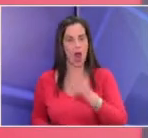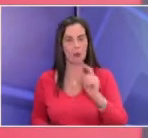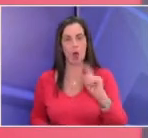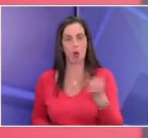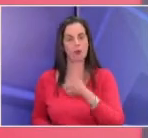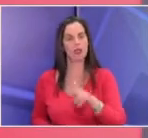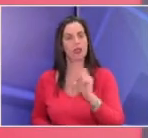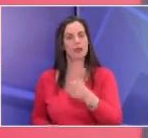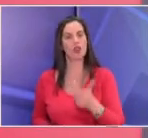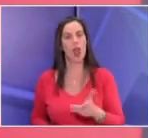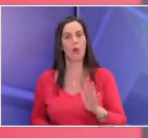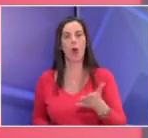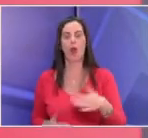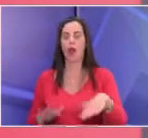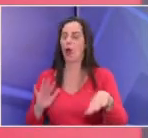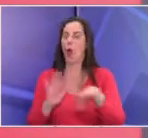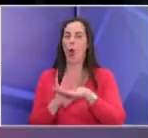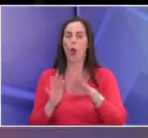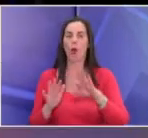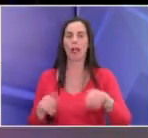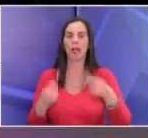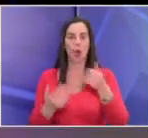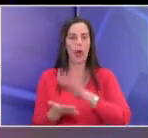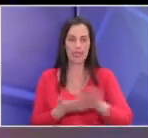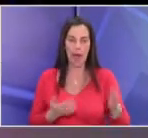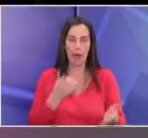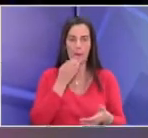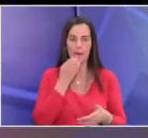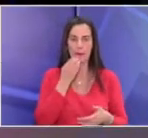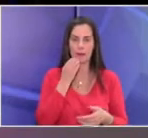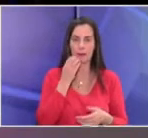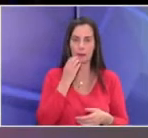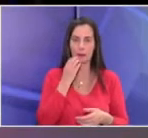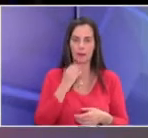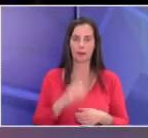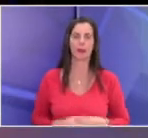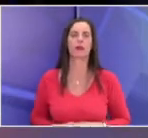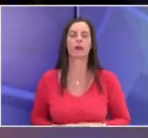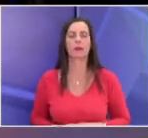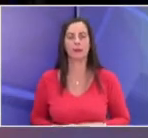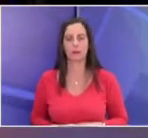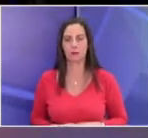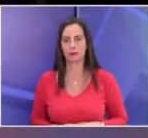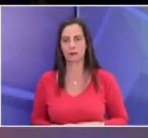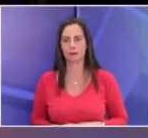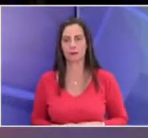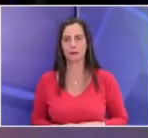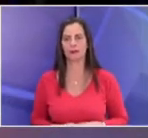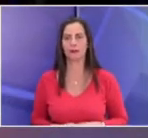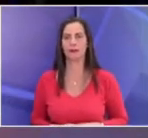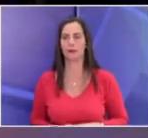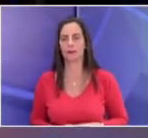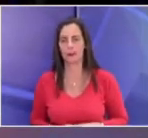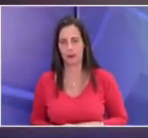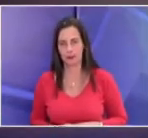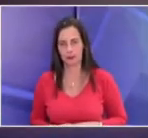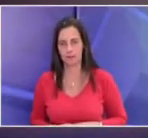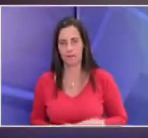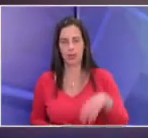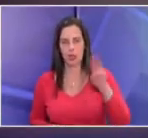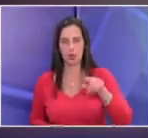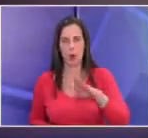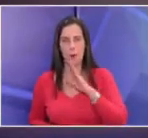השתלמות. וקרנות זה פנסיה. נכון, אבל פנסיות הפסידו. אנשים חגגו פה. אבל השינוי שעשו בקרנות הפנסיה בתחילת שנות ה-2000, באמת זה היה